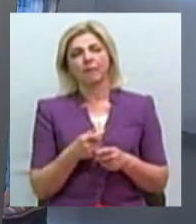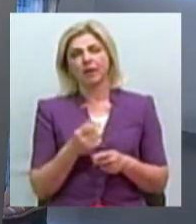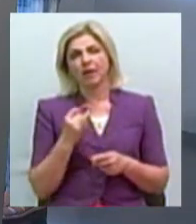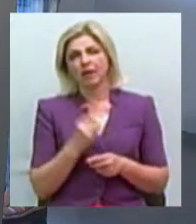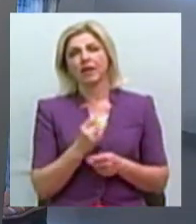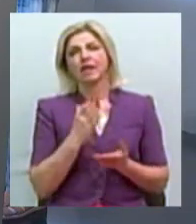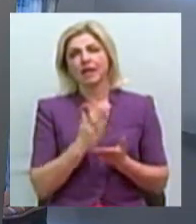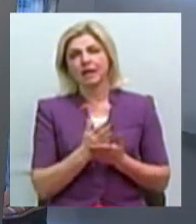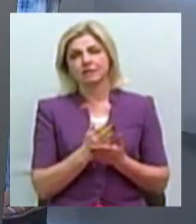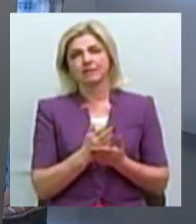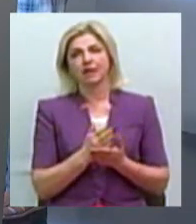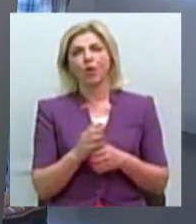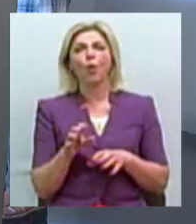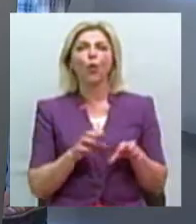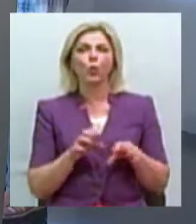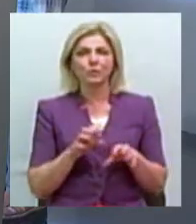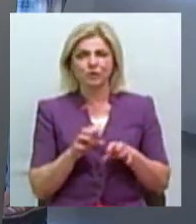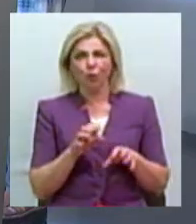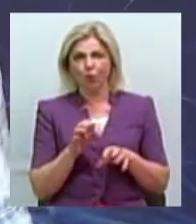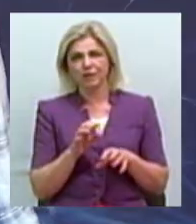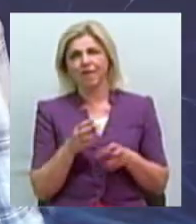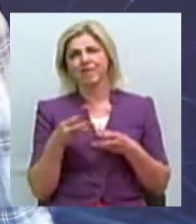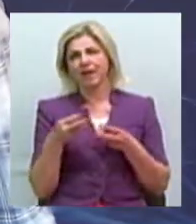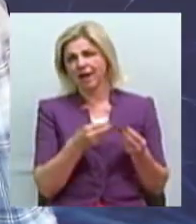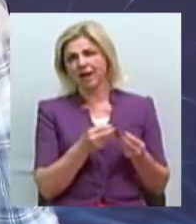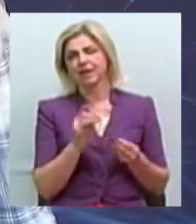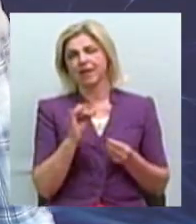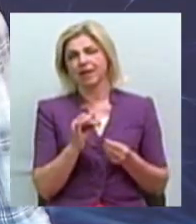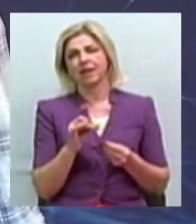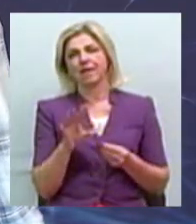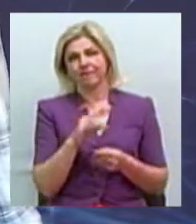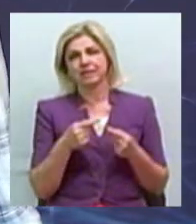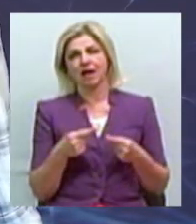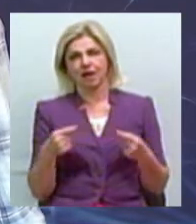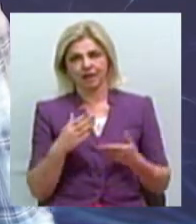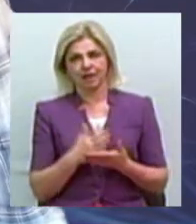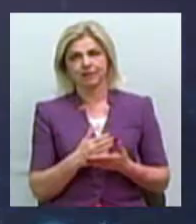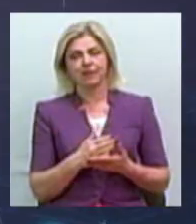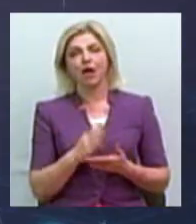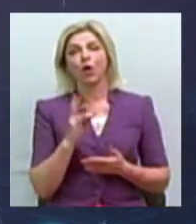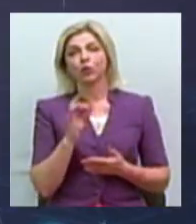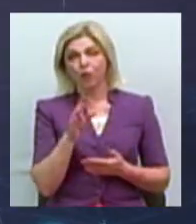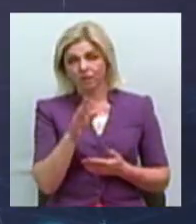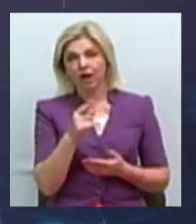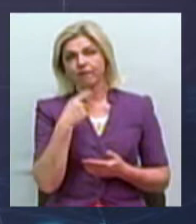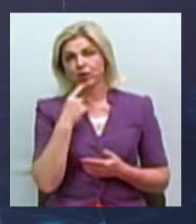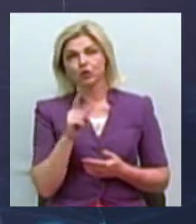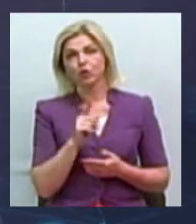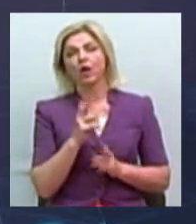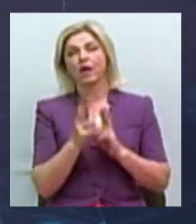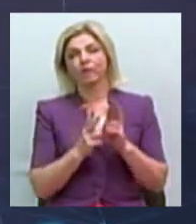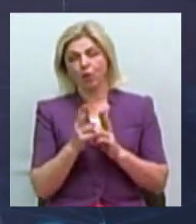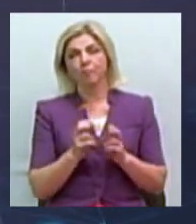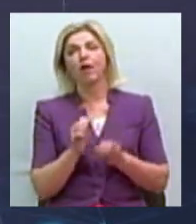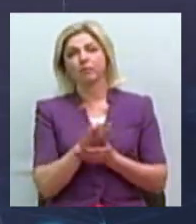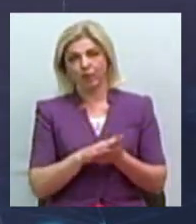сказать, и коррупционное влияние, там всякое есть. Ну, ви сказали, що реформа іде, да. І тим не менш почали, да, з того, що використовується